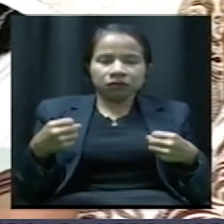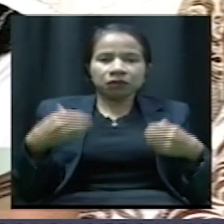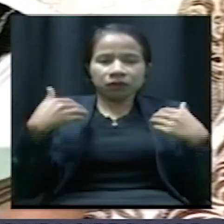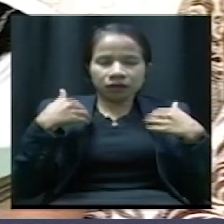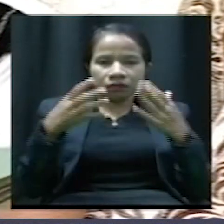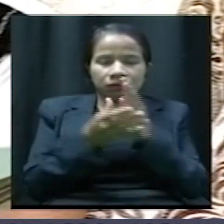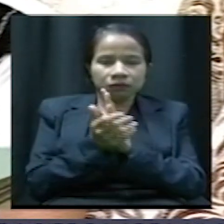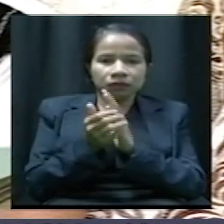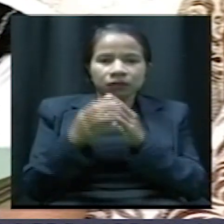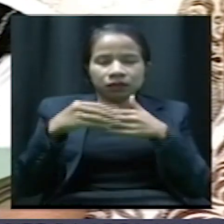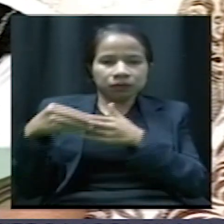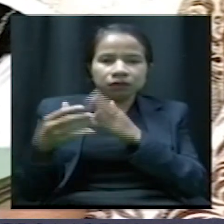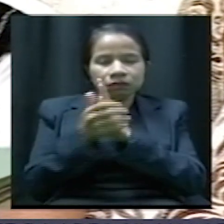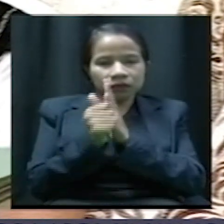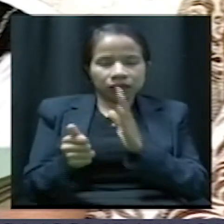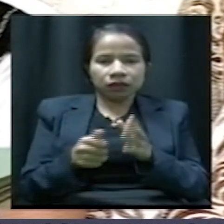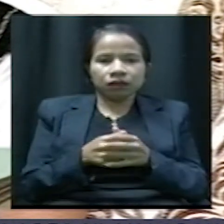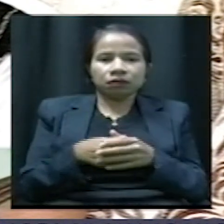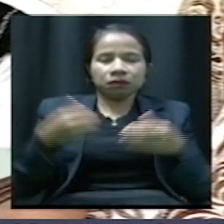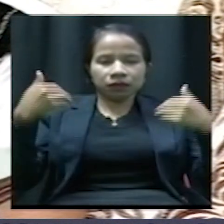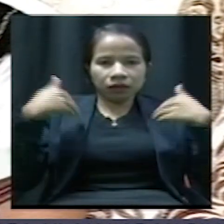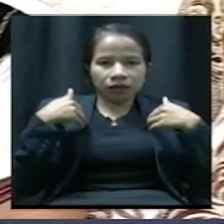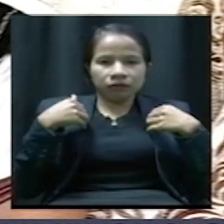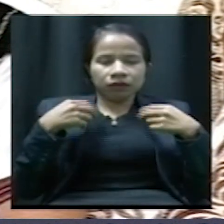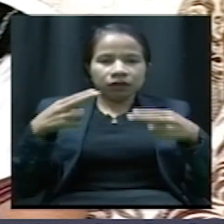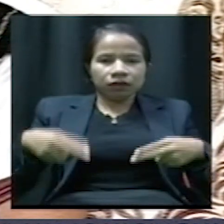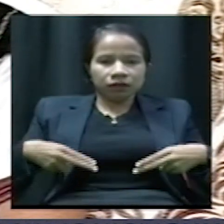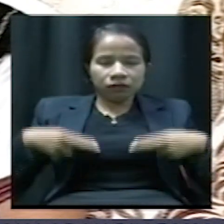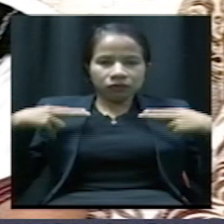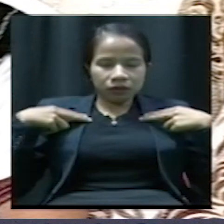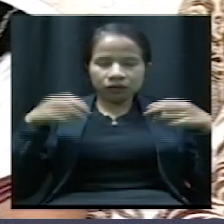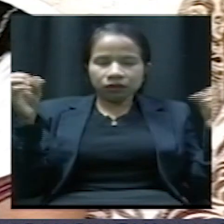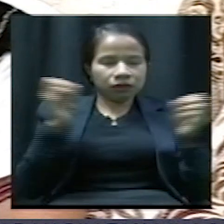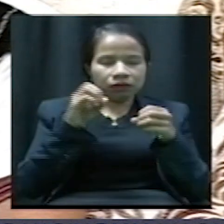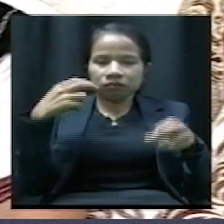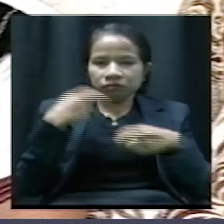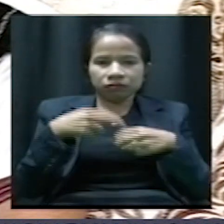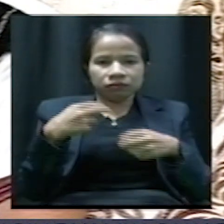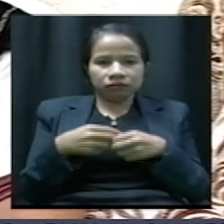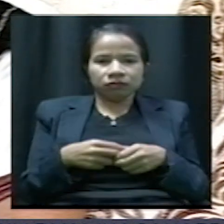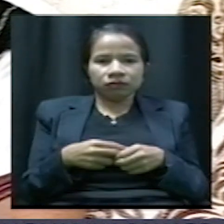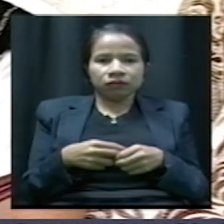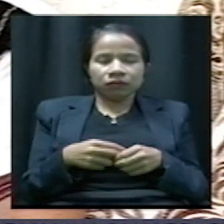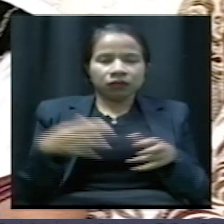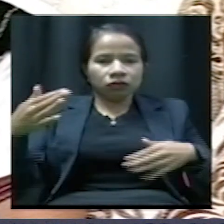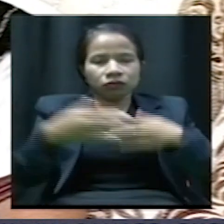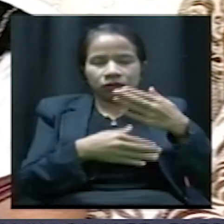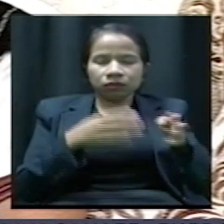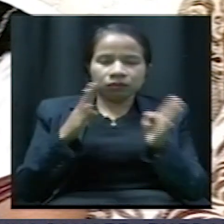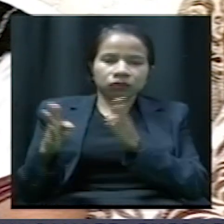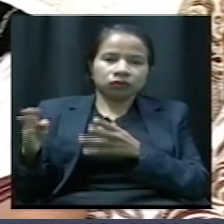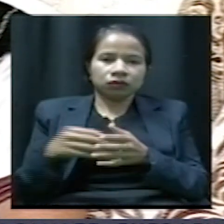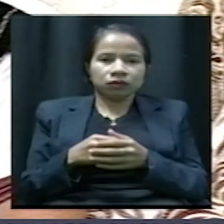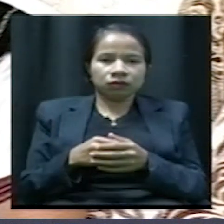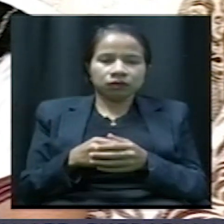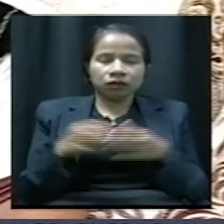liu mentalidad ni be maksir iha, matenik ni be sirah iha, sirnya kondisi awak ni lasai satan bah kontribui proses